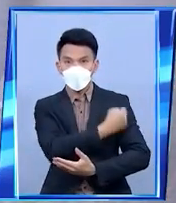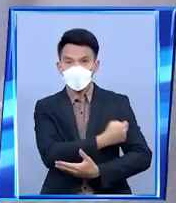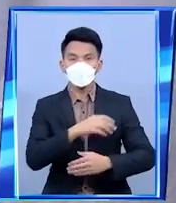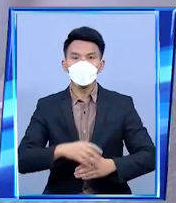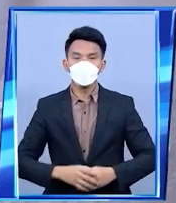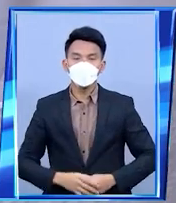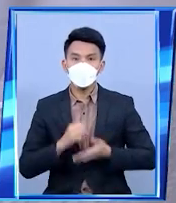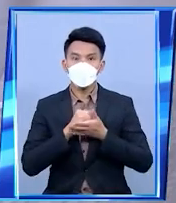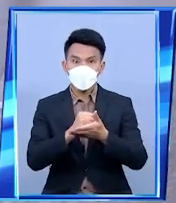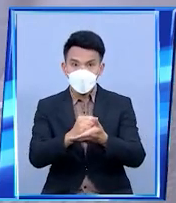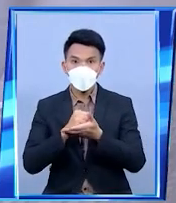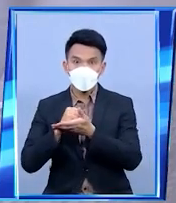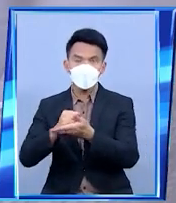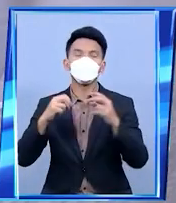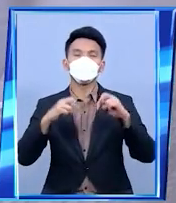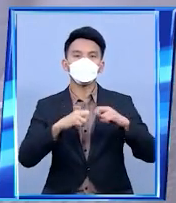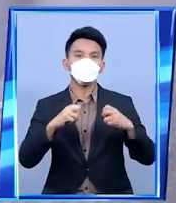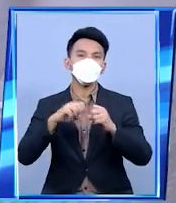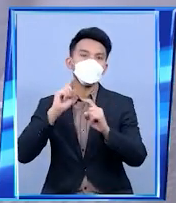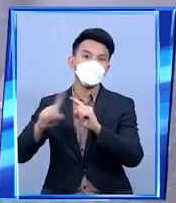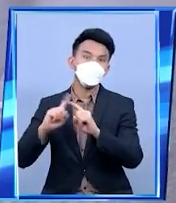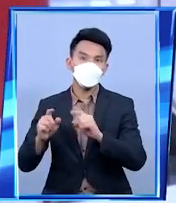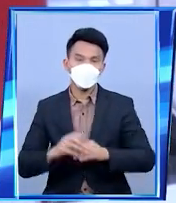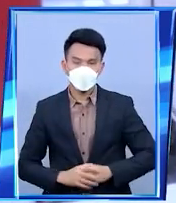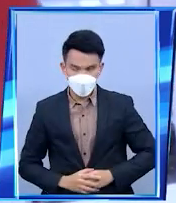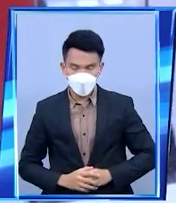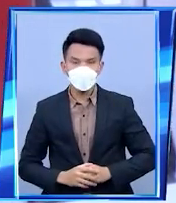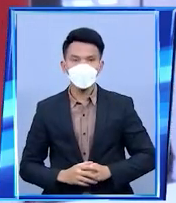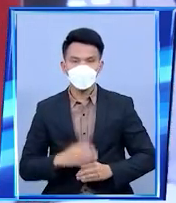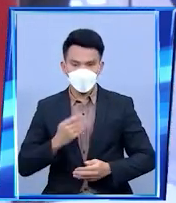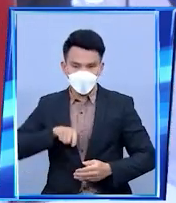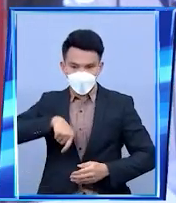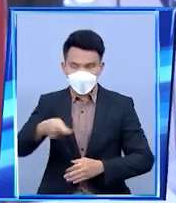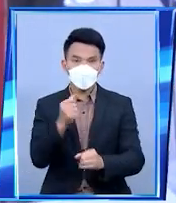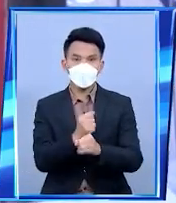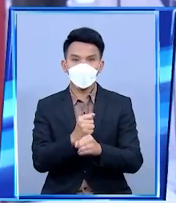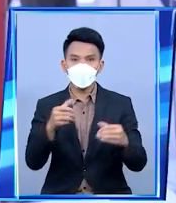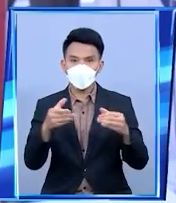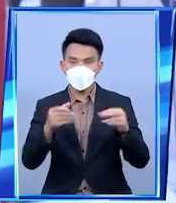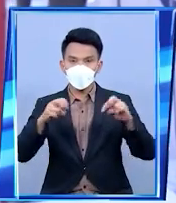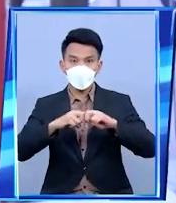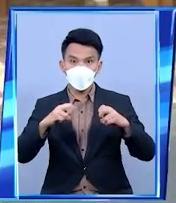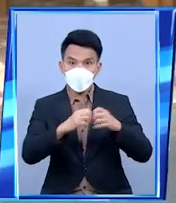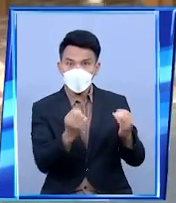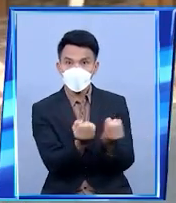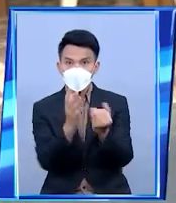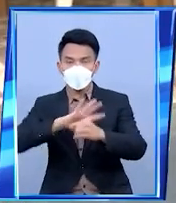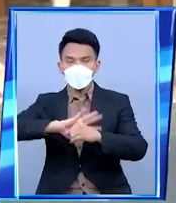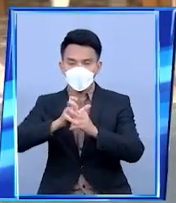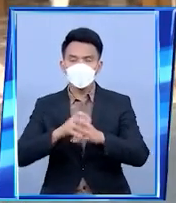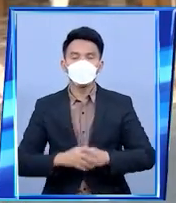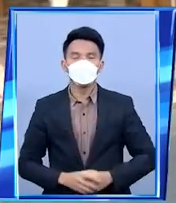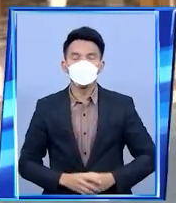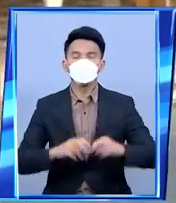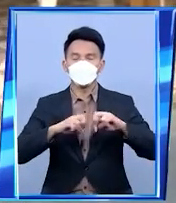ขเยียวยาบรรเทาความเดือดร้อนของประชาชนรักษาระดับการจ้างงานของกลุ่มผู้ที่ได้รับผลกระทบจากโควิด-19 เพื่อลด